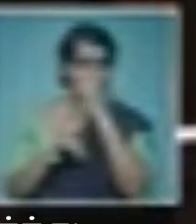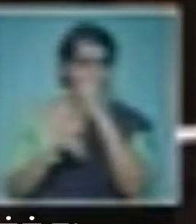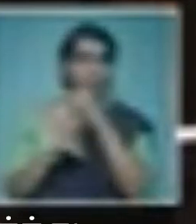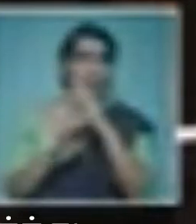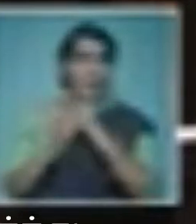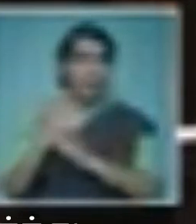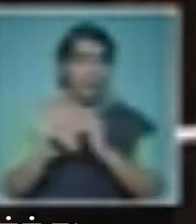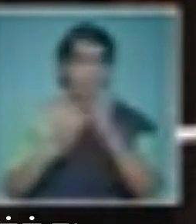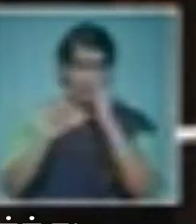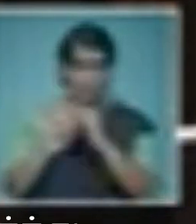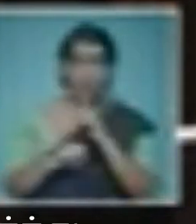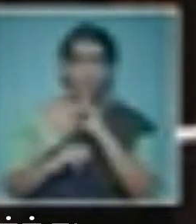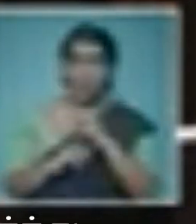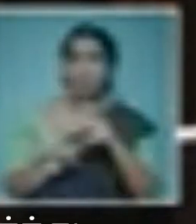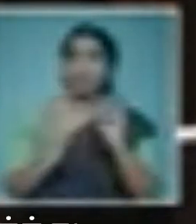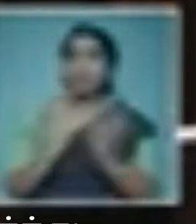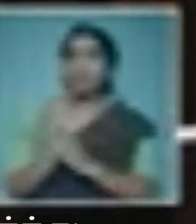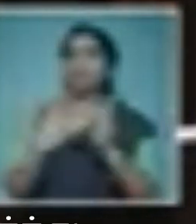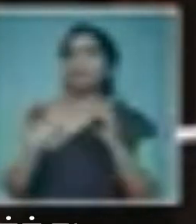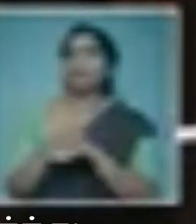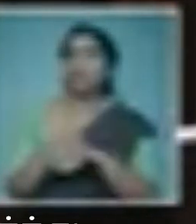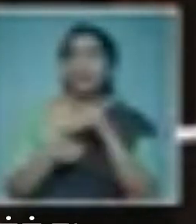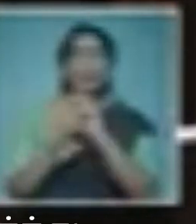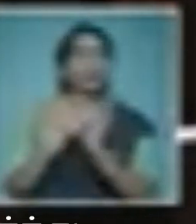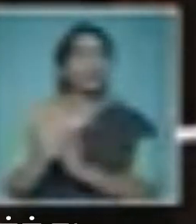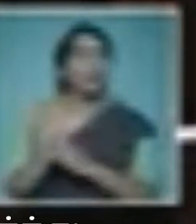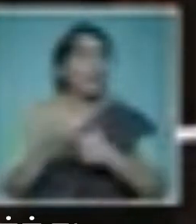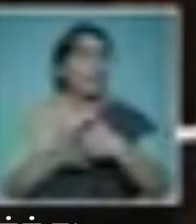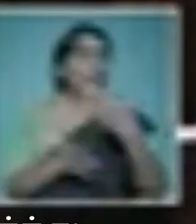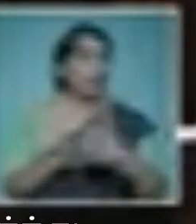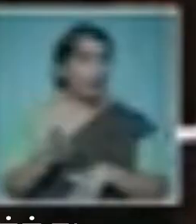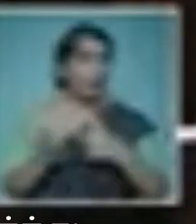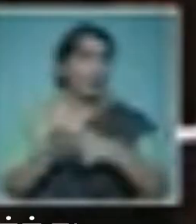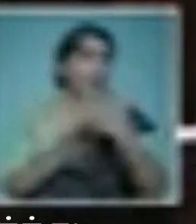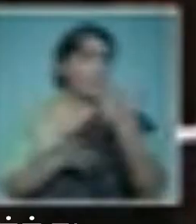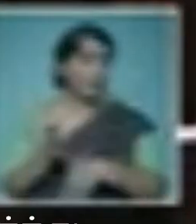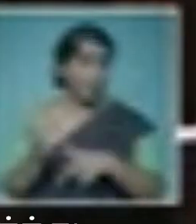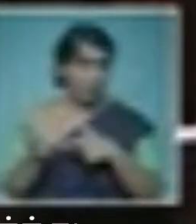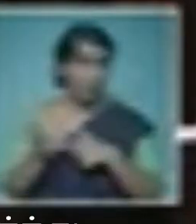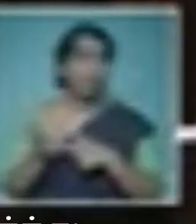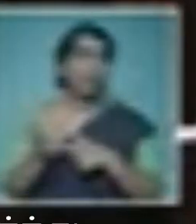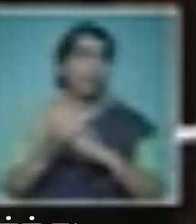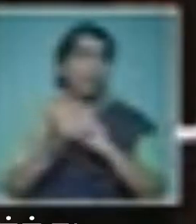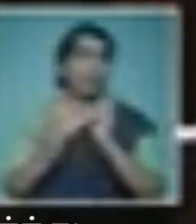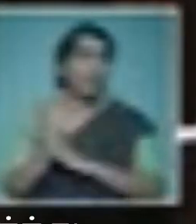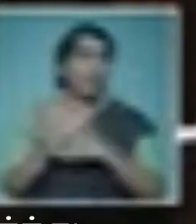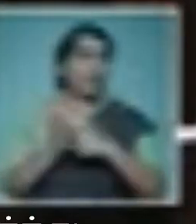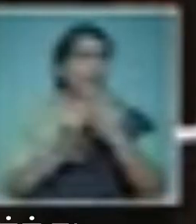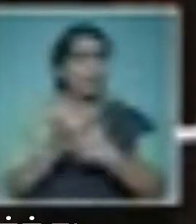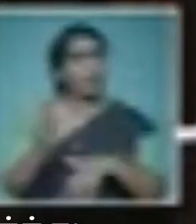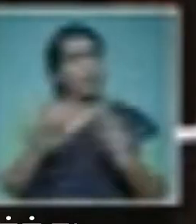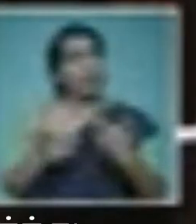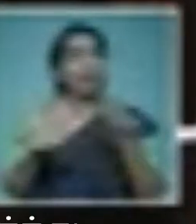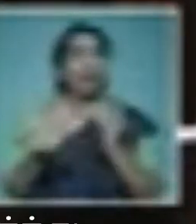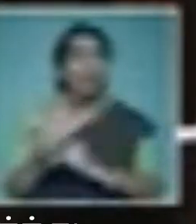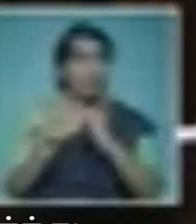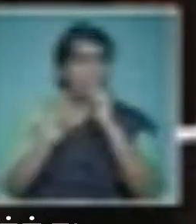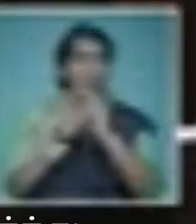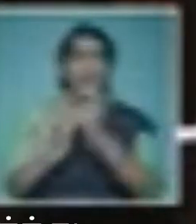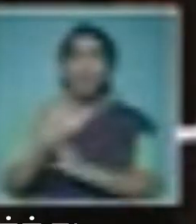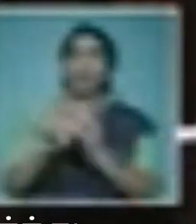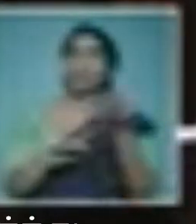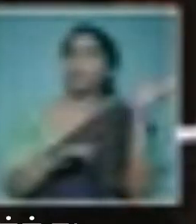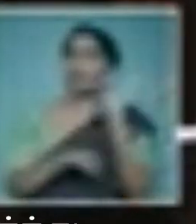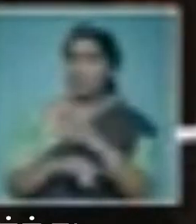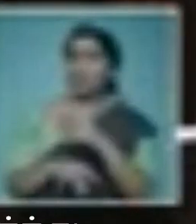amathiwarekta dushana chodana ayillunama committee wak pat karana e committee e vaarthawa ගන්නවා මේ කමිටුවේ ඒ කමිටුවේ වාර්තාව මොනවද තිබ්බත් ආපහු ඒ දූෂිත ඇමතිවරයා පත් කරනවා.